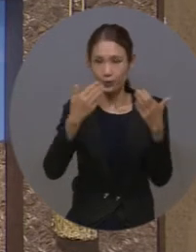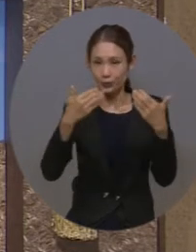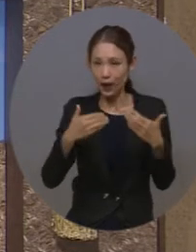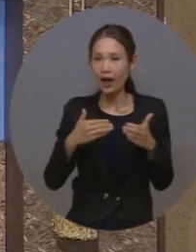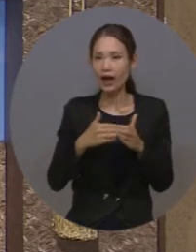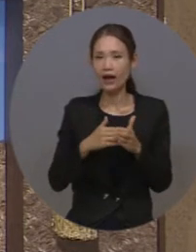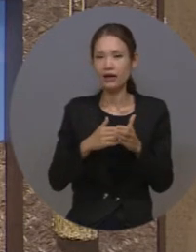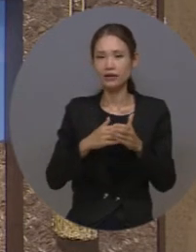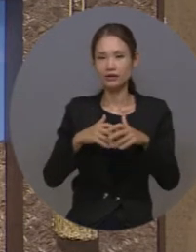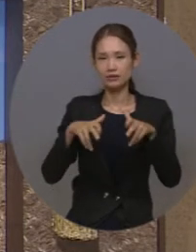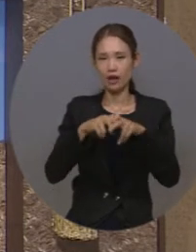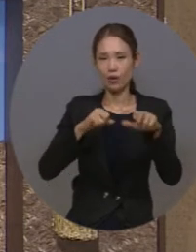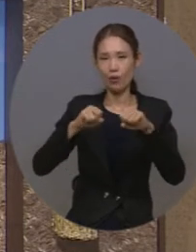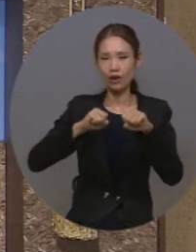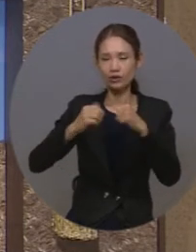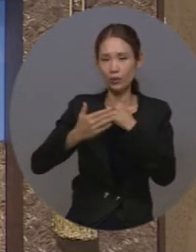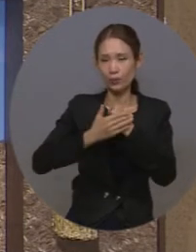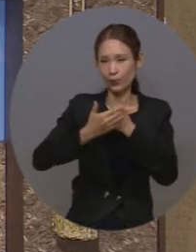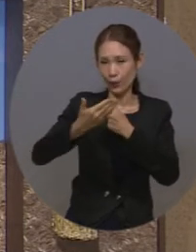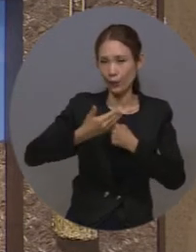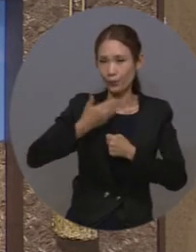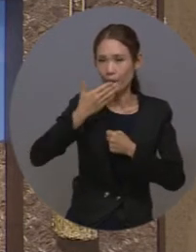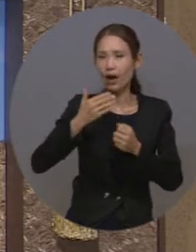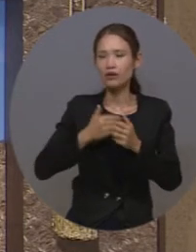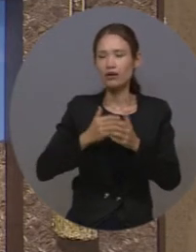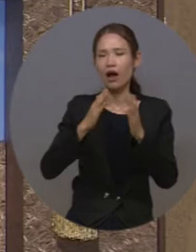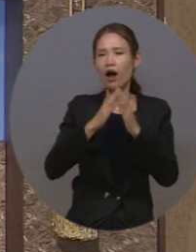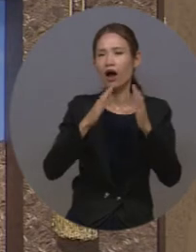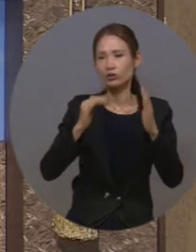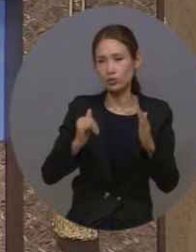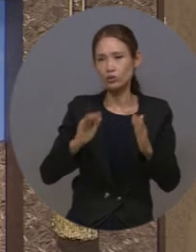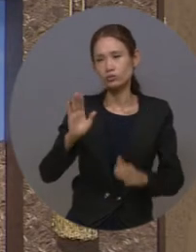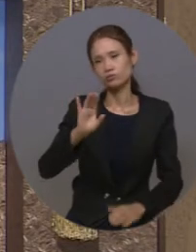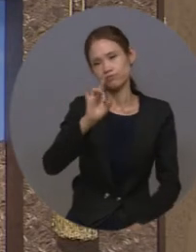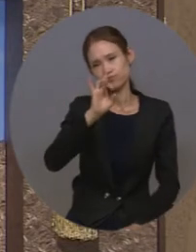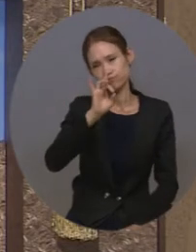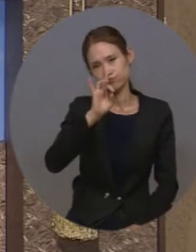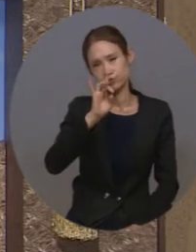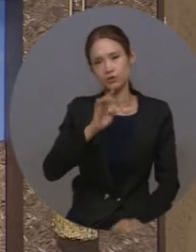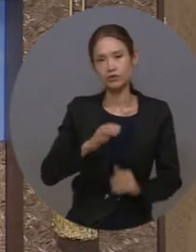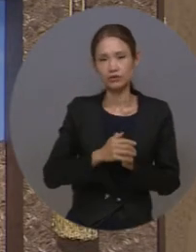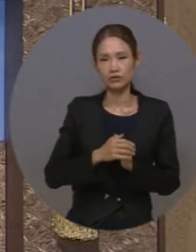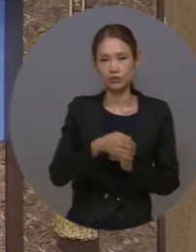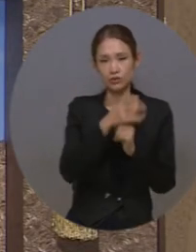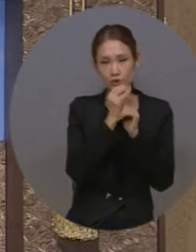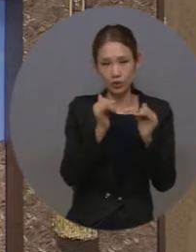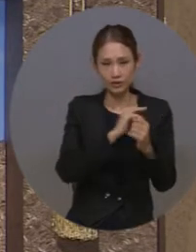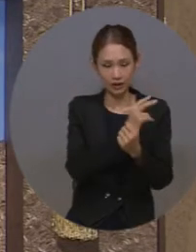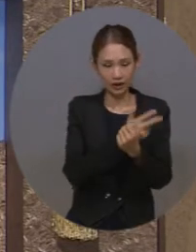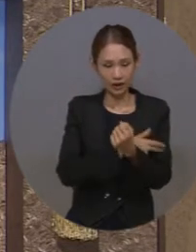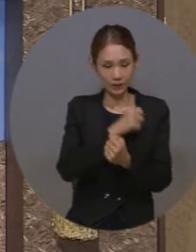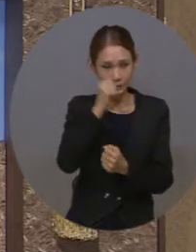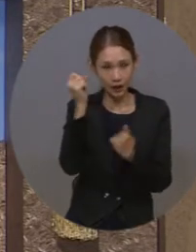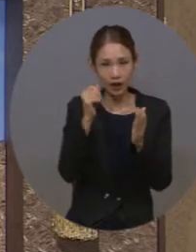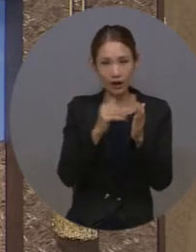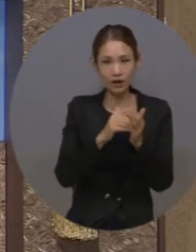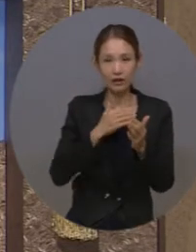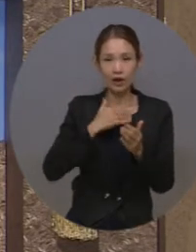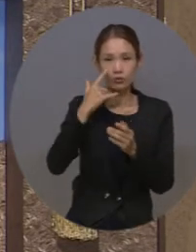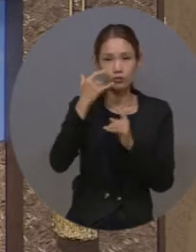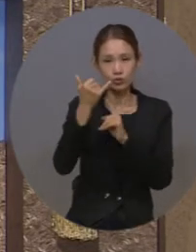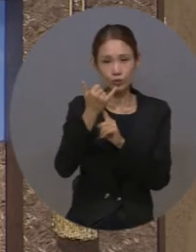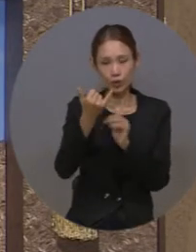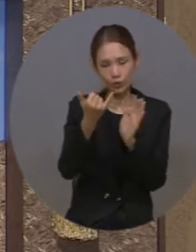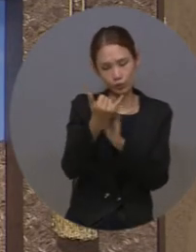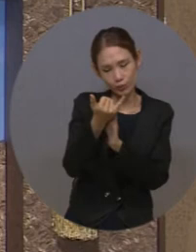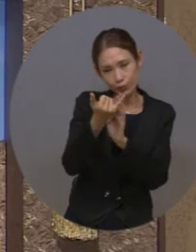장애인 활동 보조원이 되는데 네. 가족은 안 되는 거야. 그러니까 노인은 내가 그런 자격증을 따고 우리 부모를